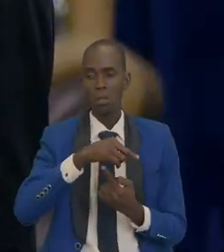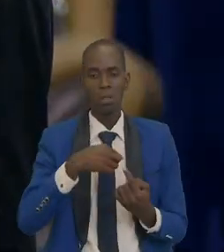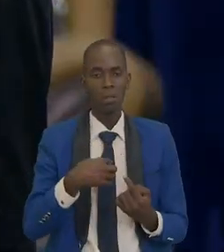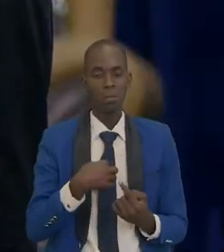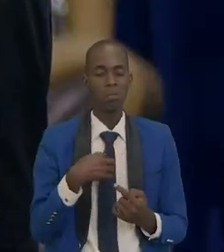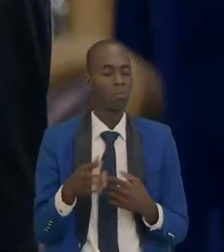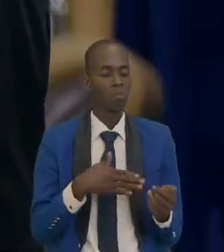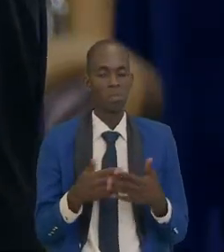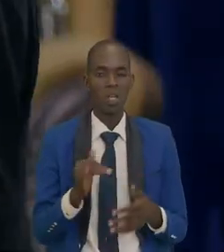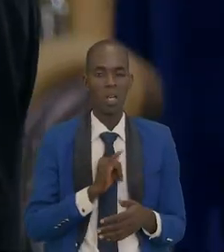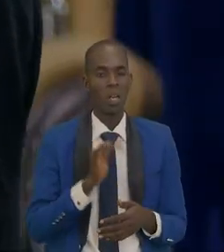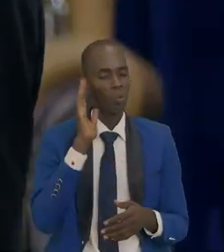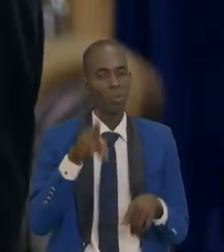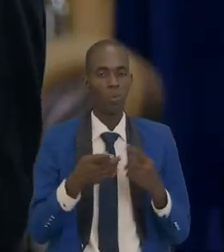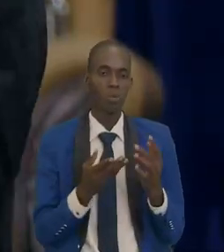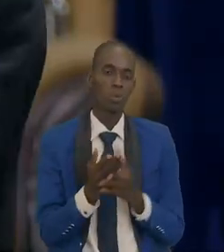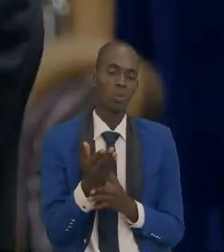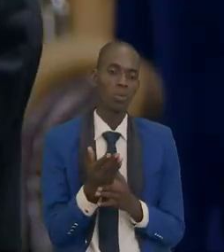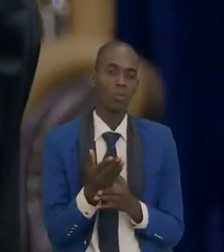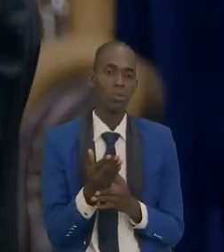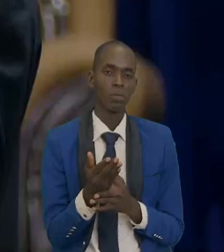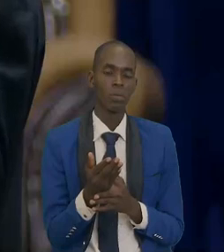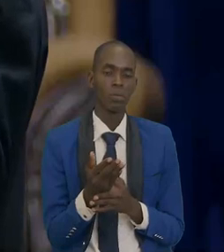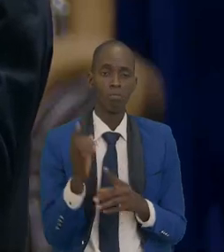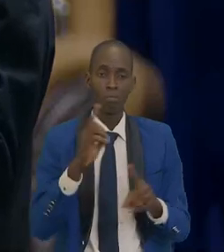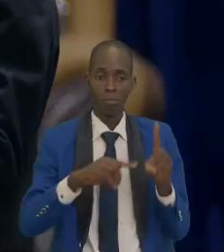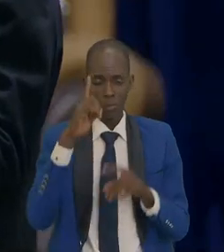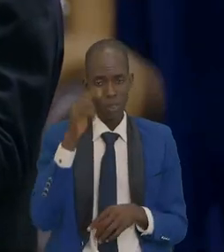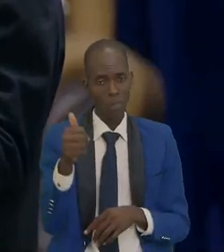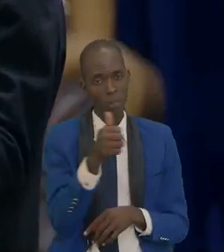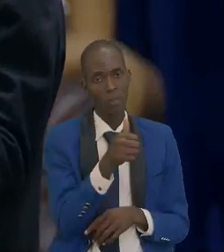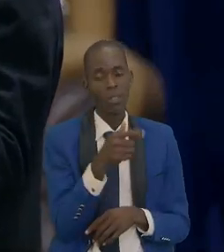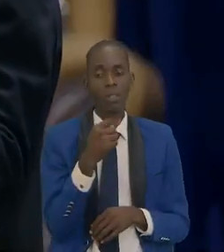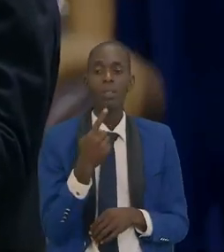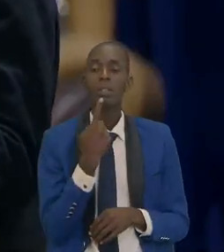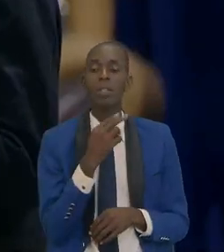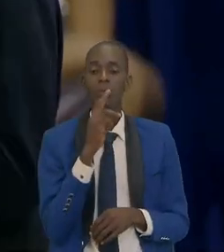Je vais traverser. La mer Rouge, ici, par là.